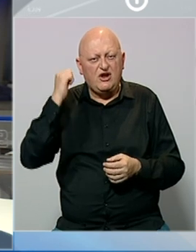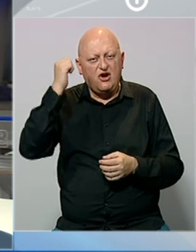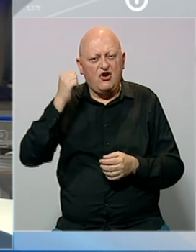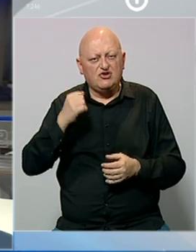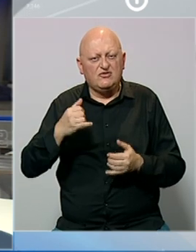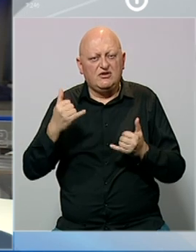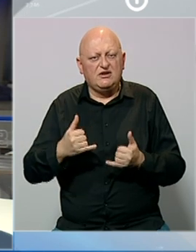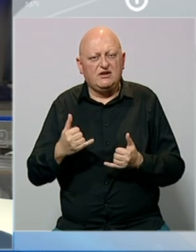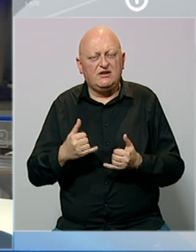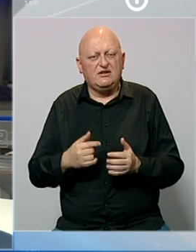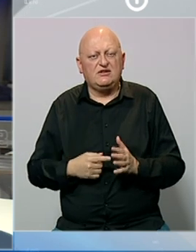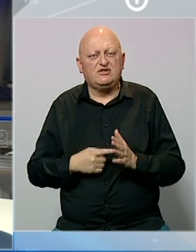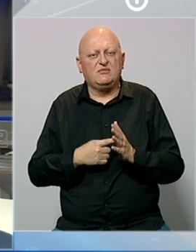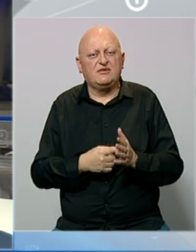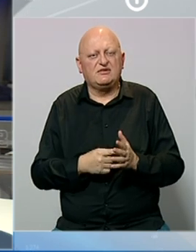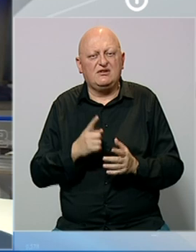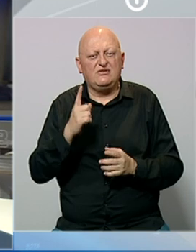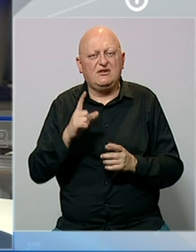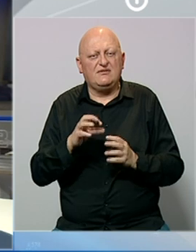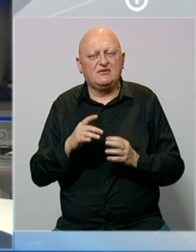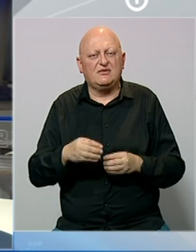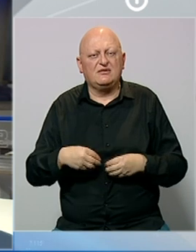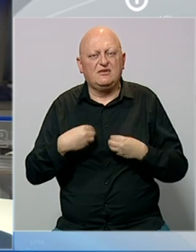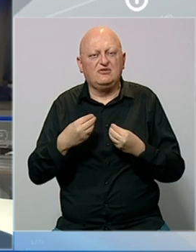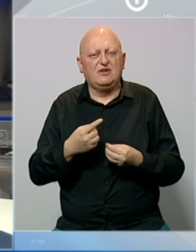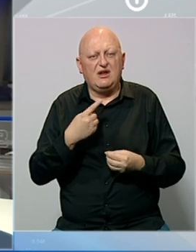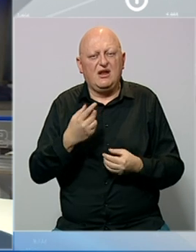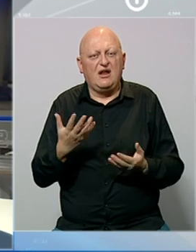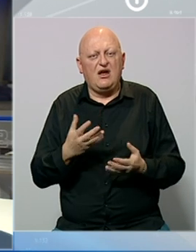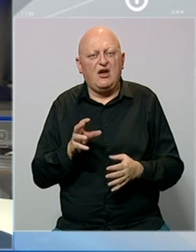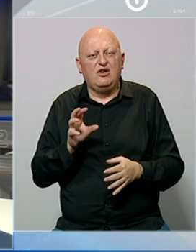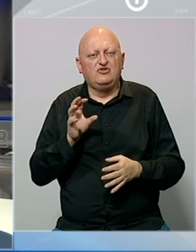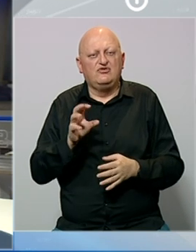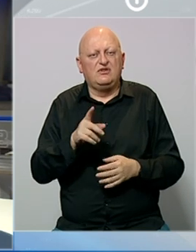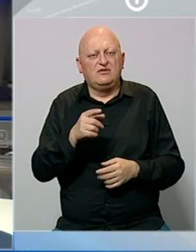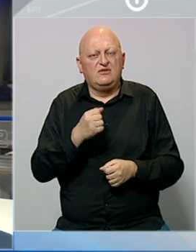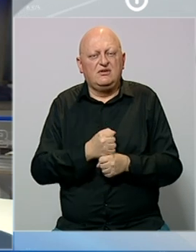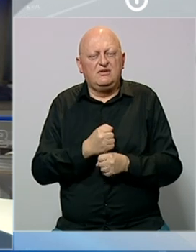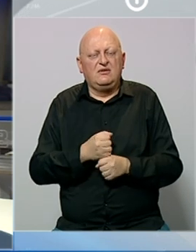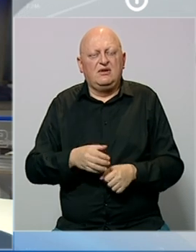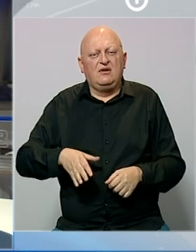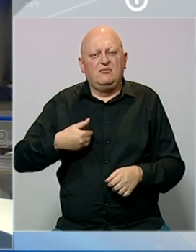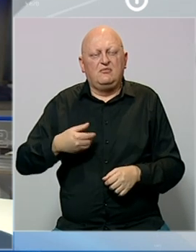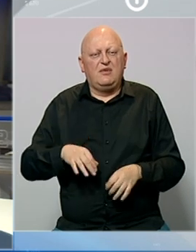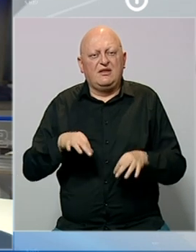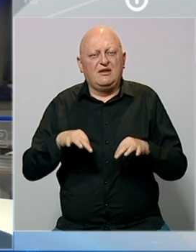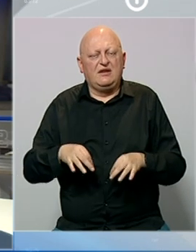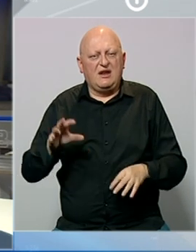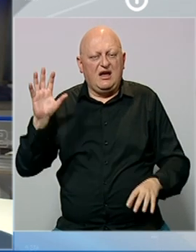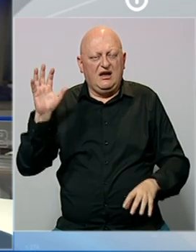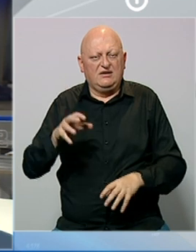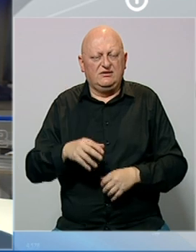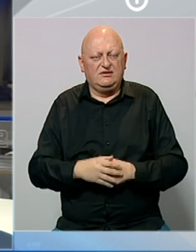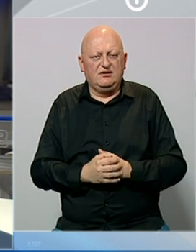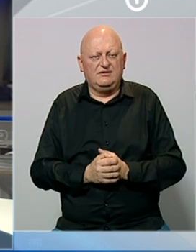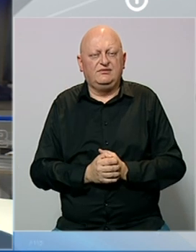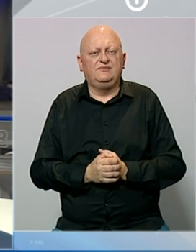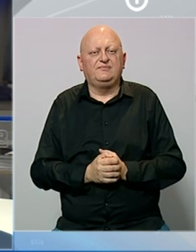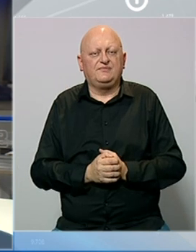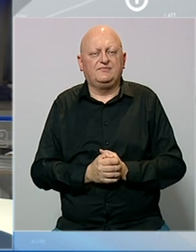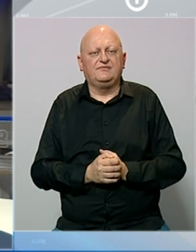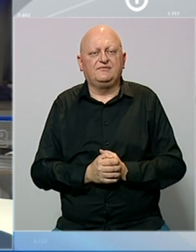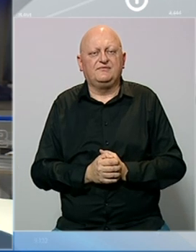Gora i Kosovo. Na današnjem predstavljanju Irfan Smajlagić je istakao kako će u fokusu njegovog rada biti mladi